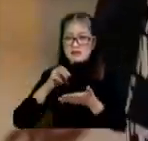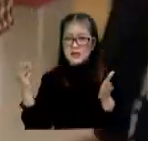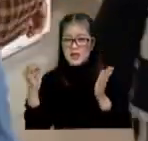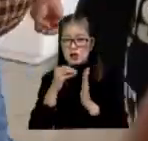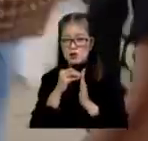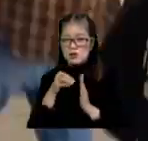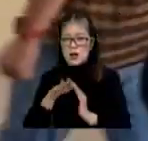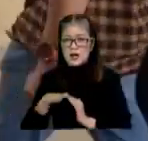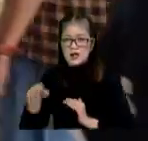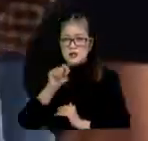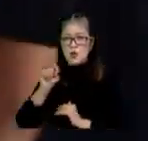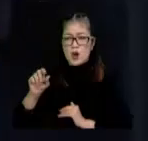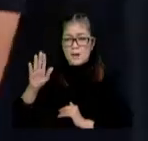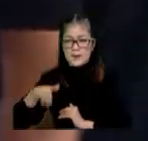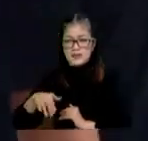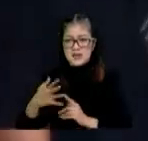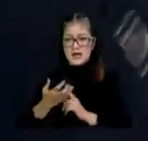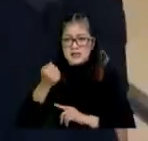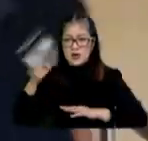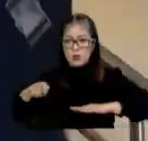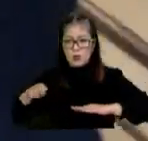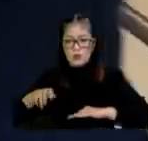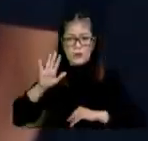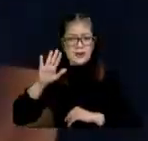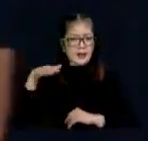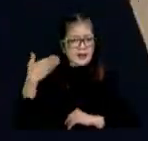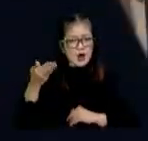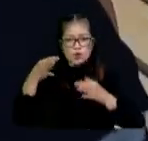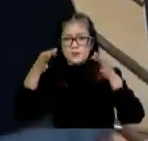15 tahun penjara. Dari Palembang, Sumatera Selatan, Muhammad David, iNews, melaporkan.